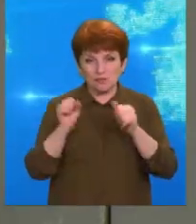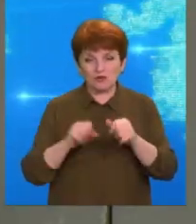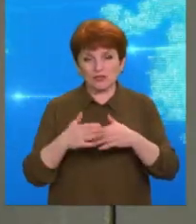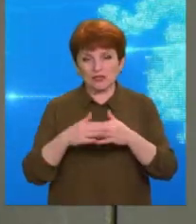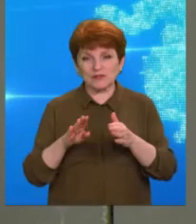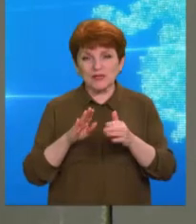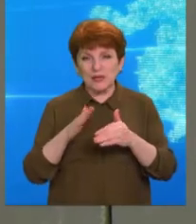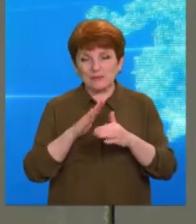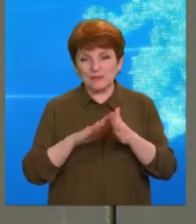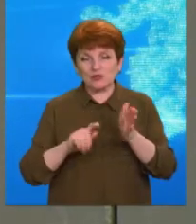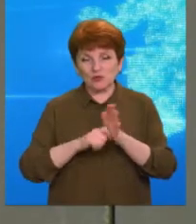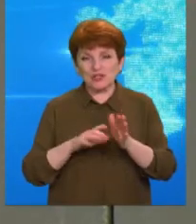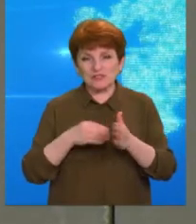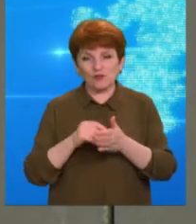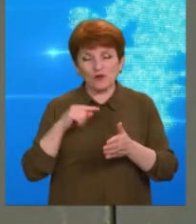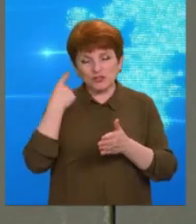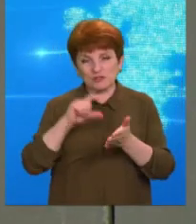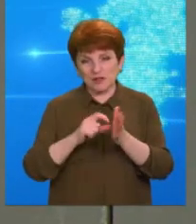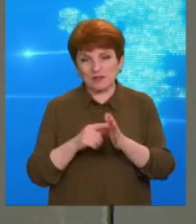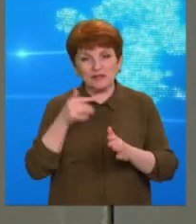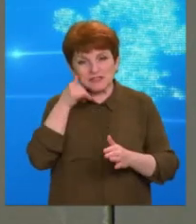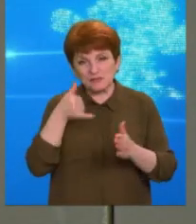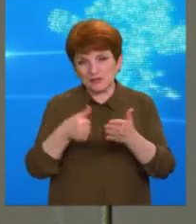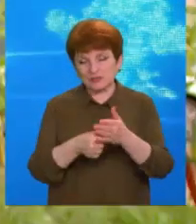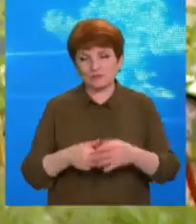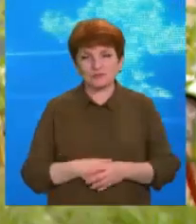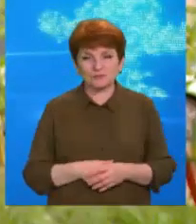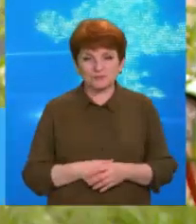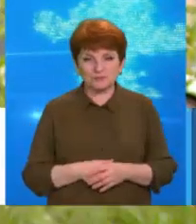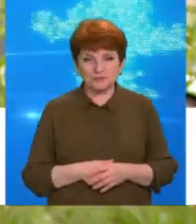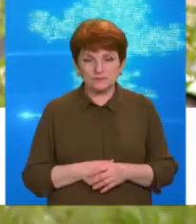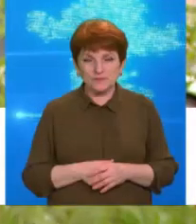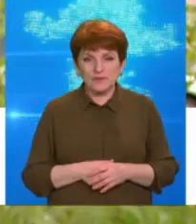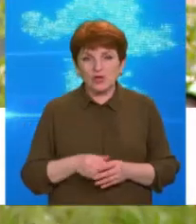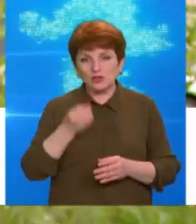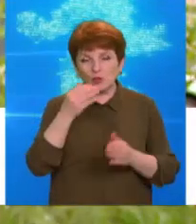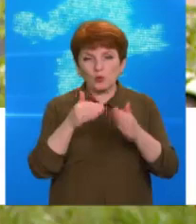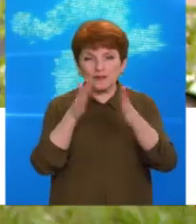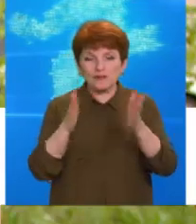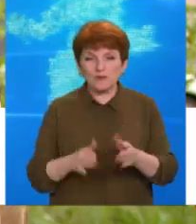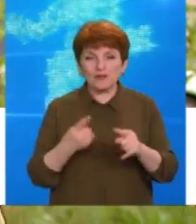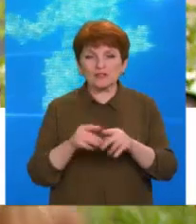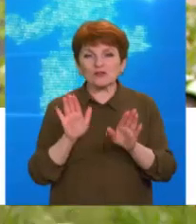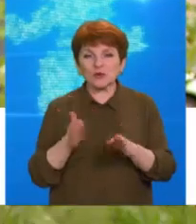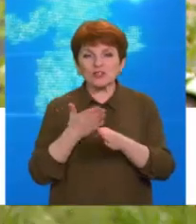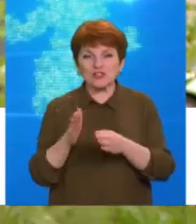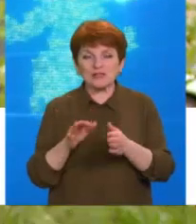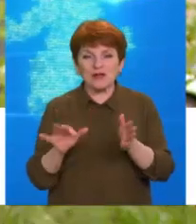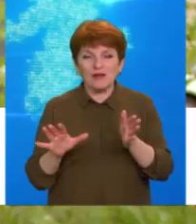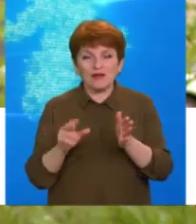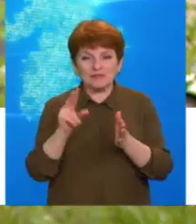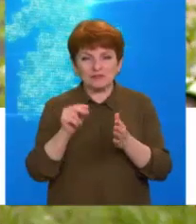из своего личного кабинета или из приложения «Ростелеком Ключ». Умный домофон – это всего лишь часть цифровой